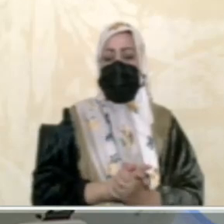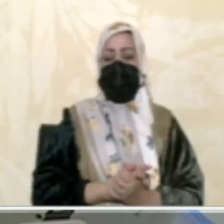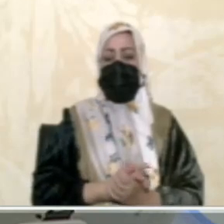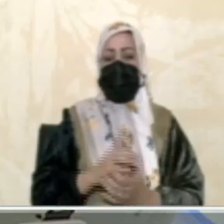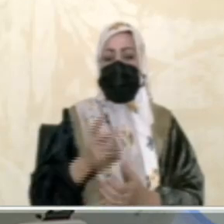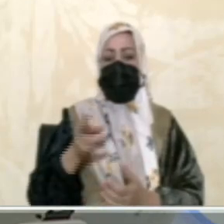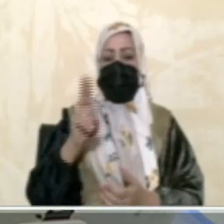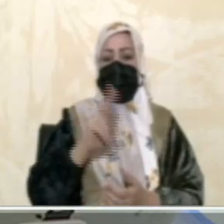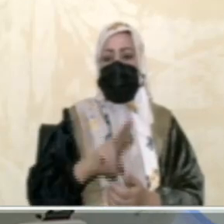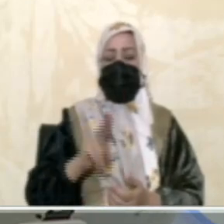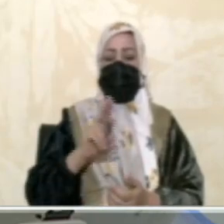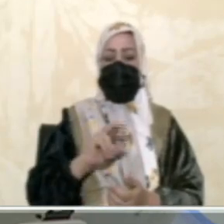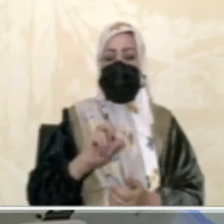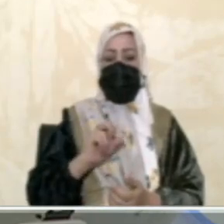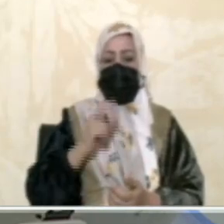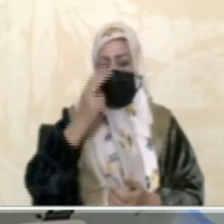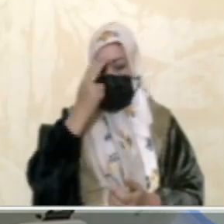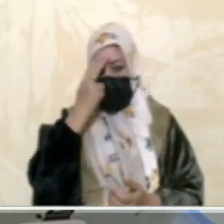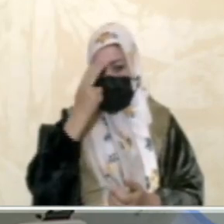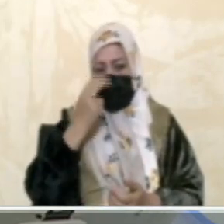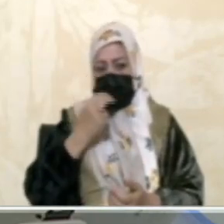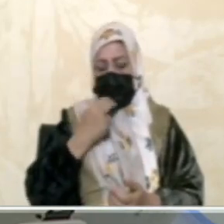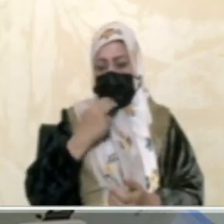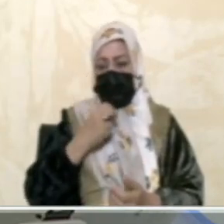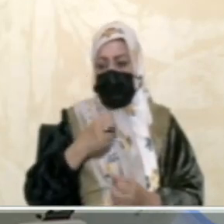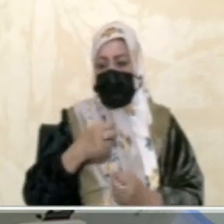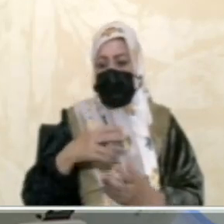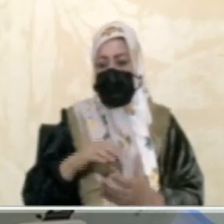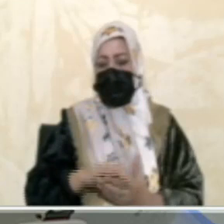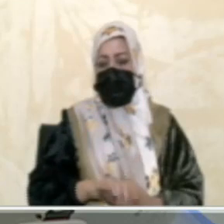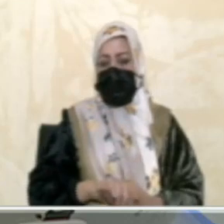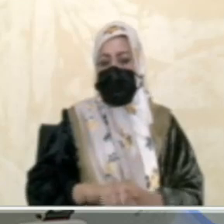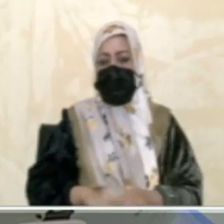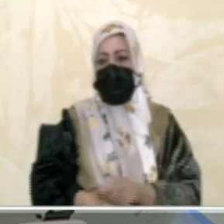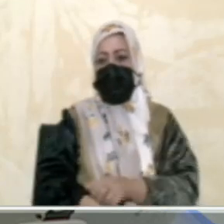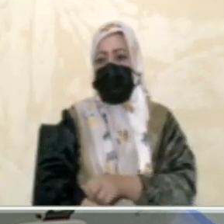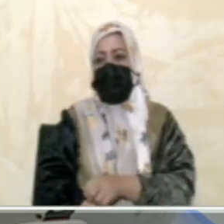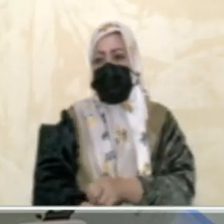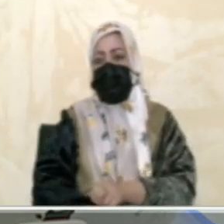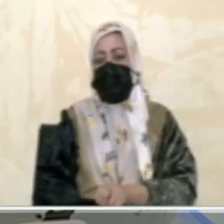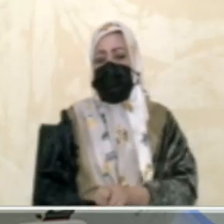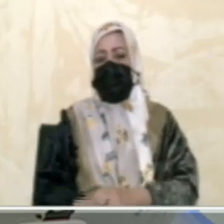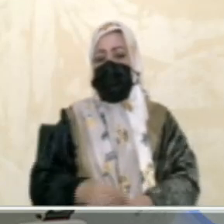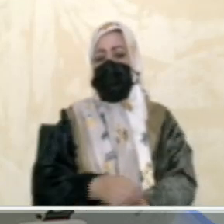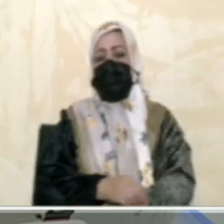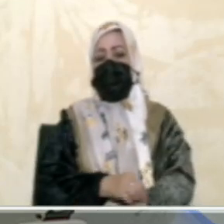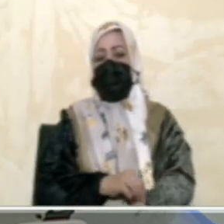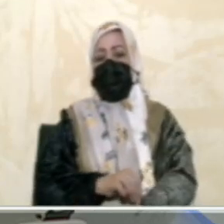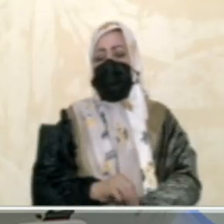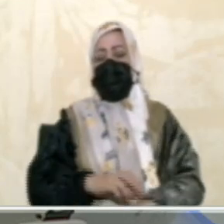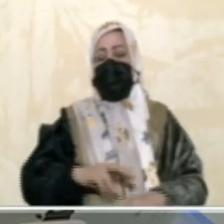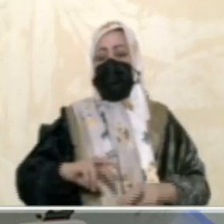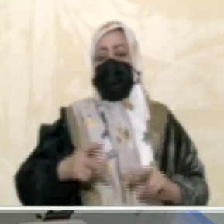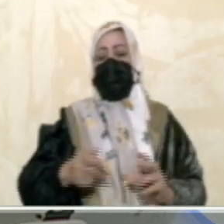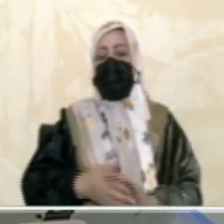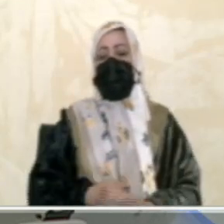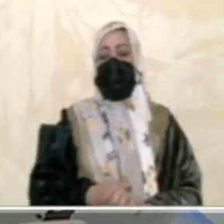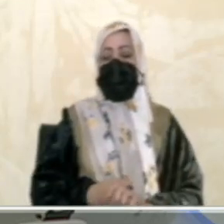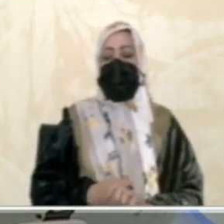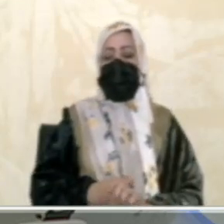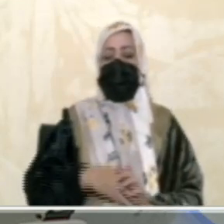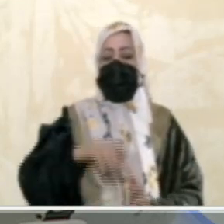واليوم في هذه الحلقه اجتمعت المسائل التي يكثر فيها الخلاف في ليبيا اذكر مساله اذا كان الامام على